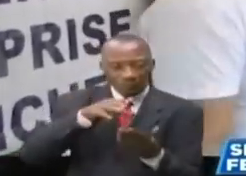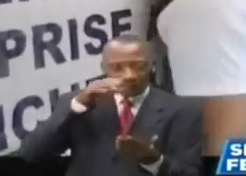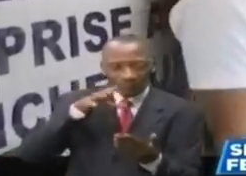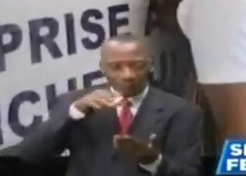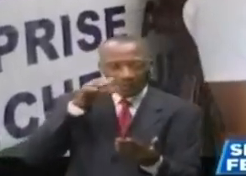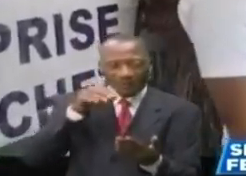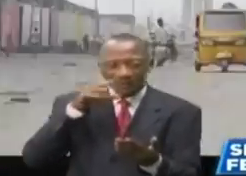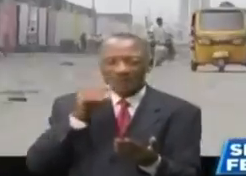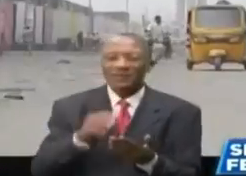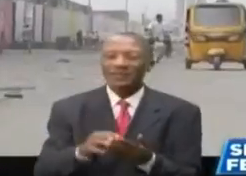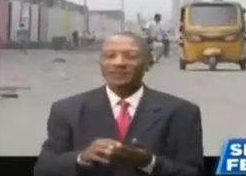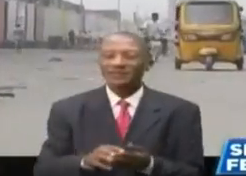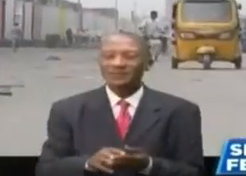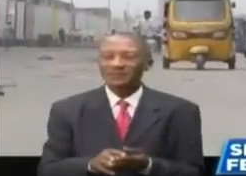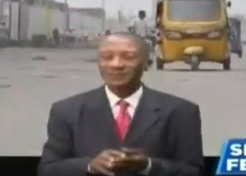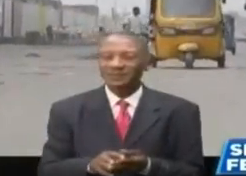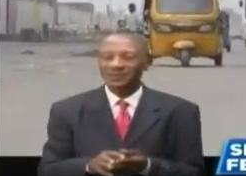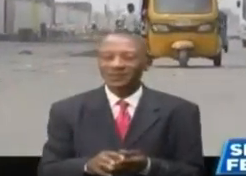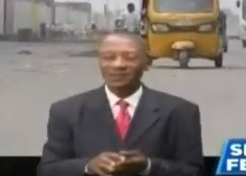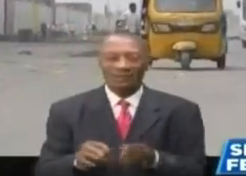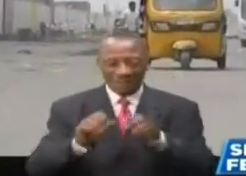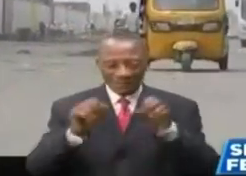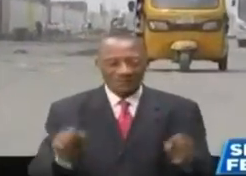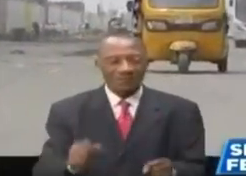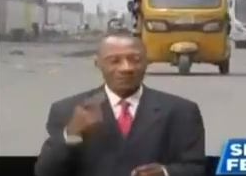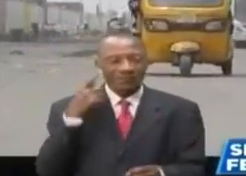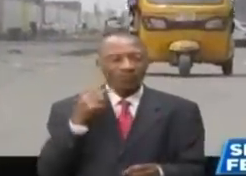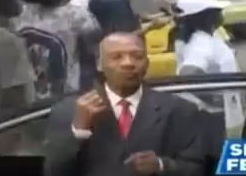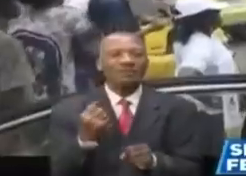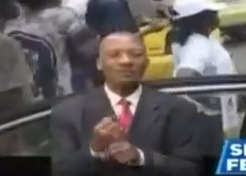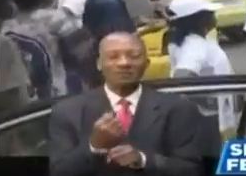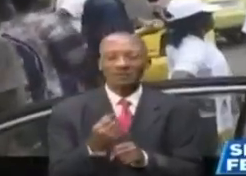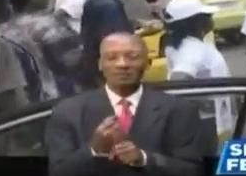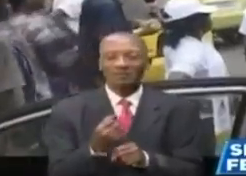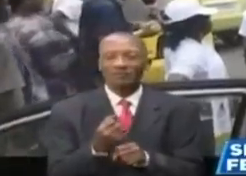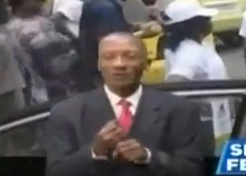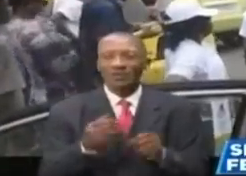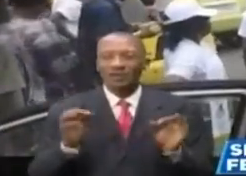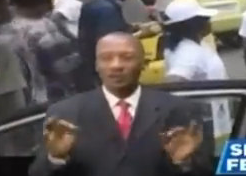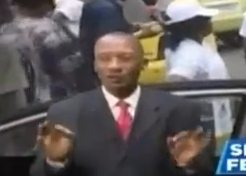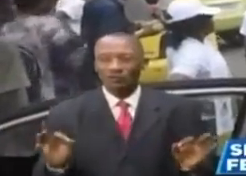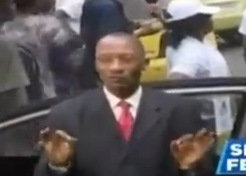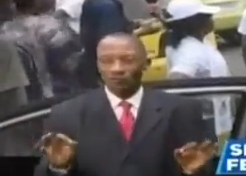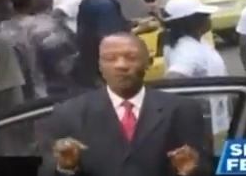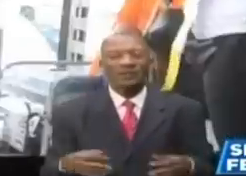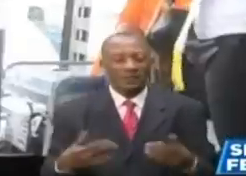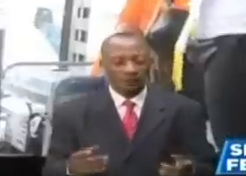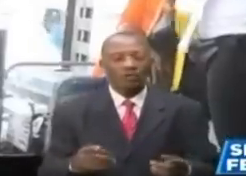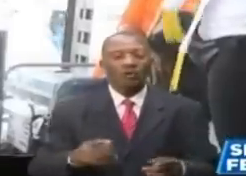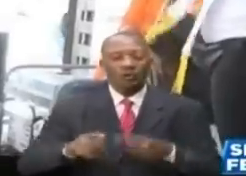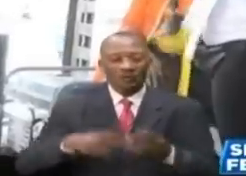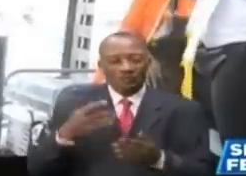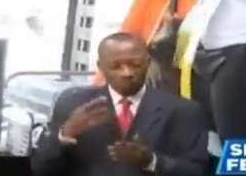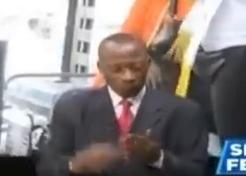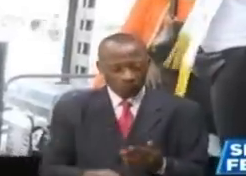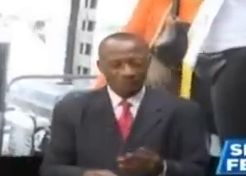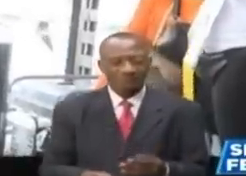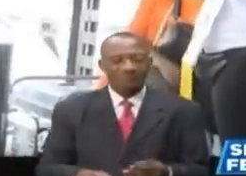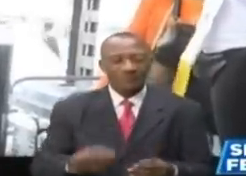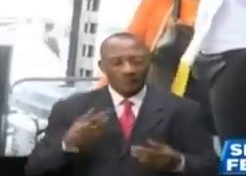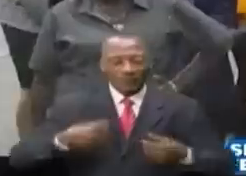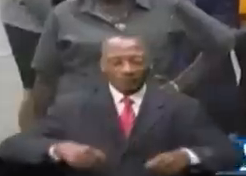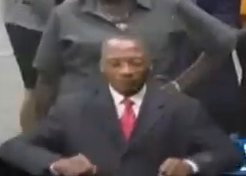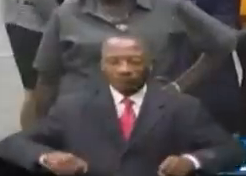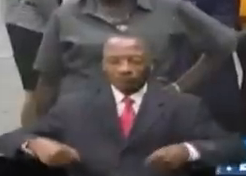de l'entrepreneuriat. Activité organisée par le cadre permanent de concertation de la femme congolaise, CAFCO, en partenariat avec